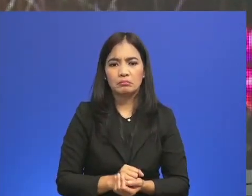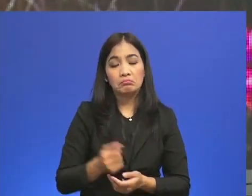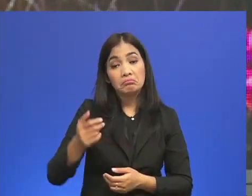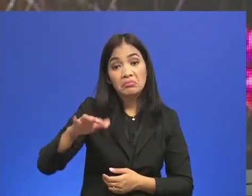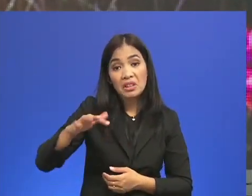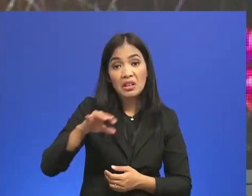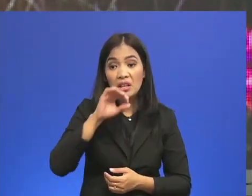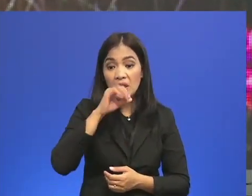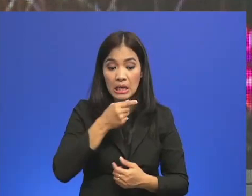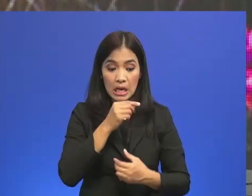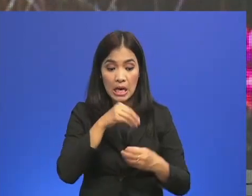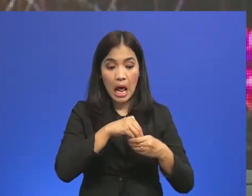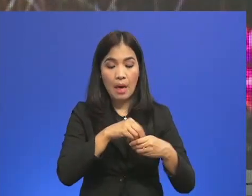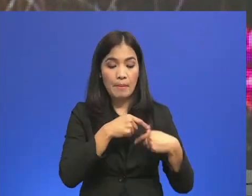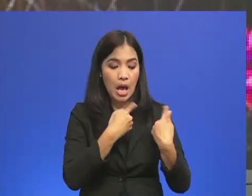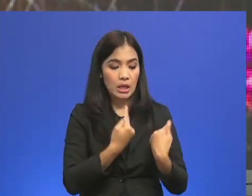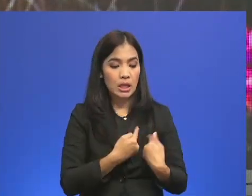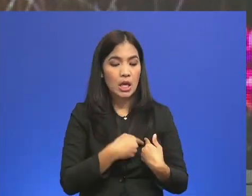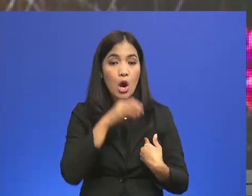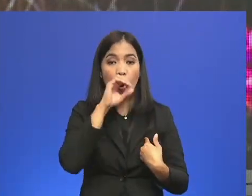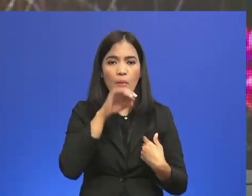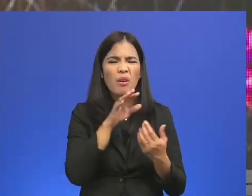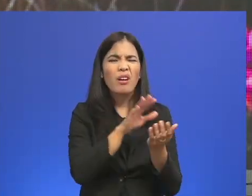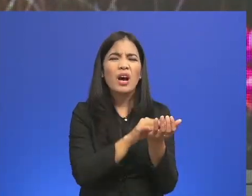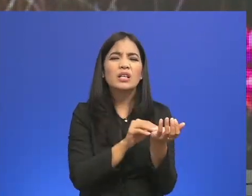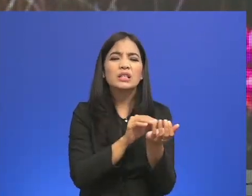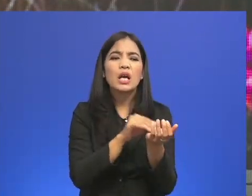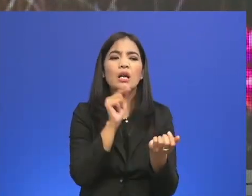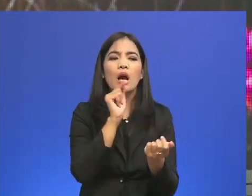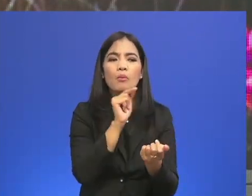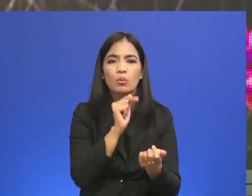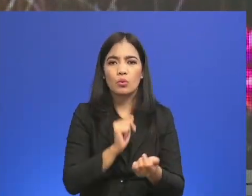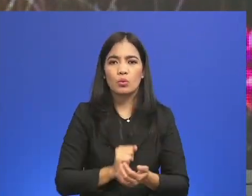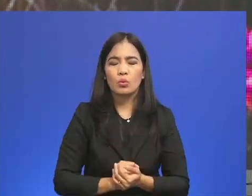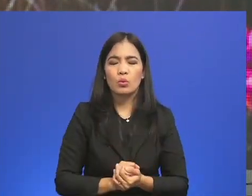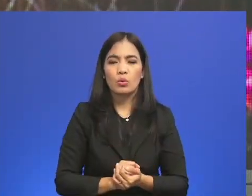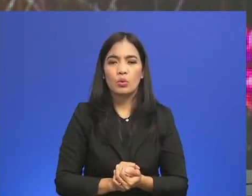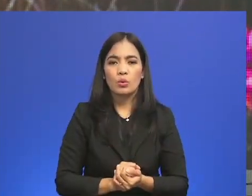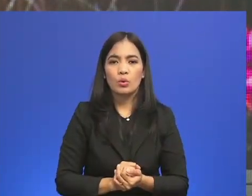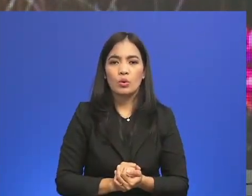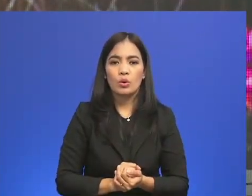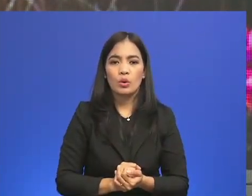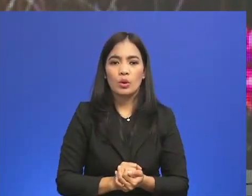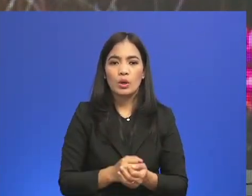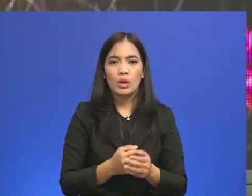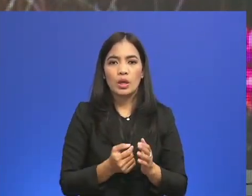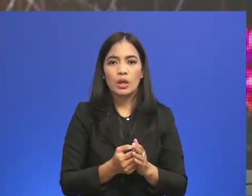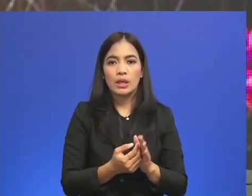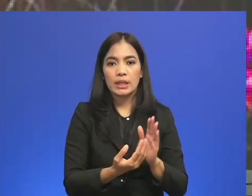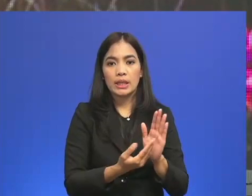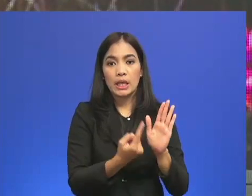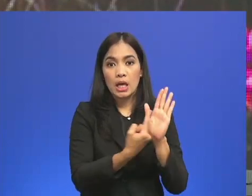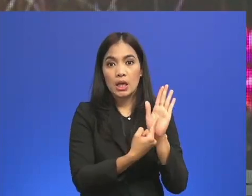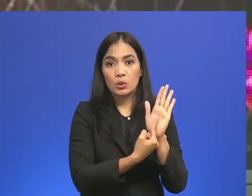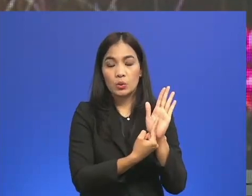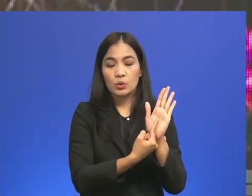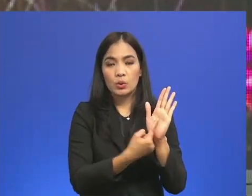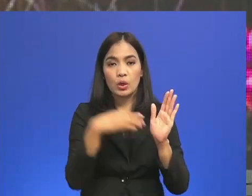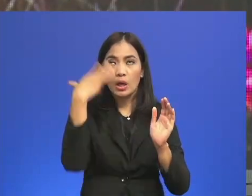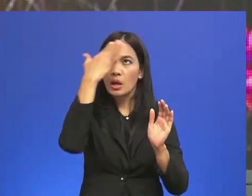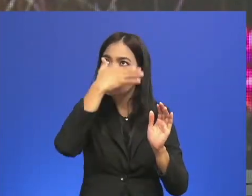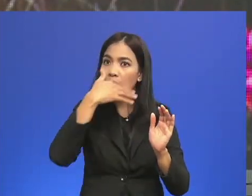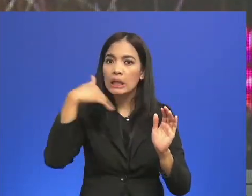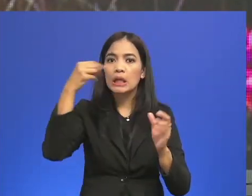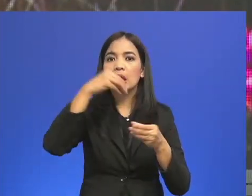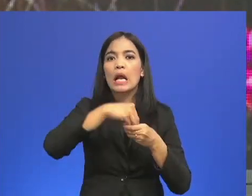Jangan-jangan dia dalam hati berkata, kasihan deh lo. Di luar engkau kelihatan cantik, dalam kamu tidak.